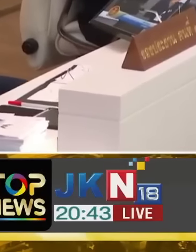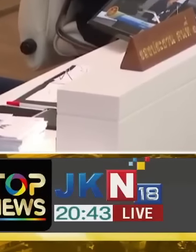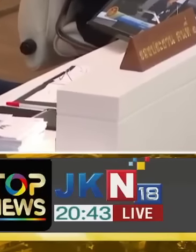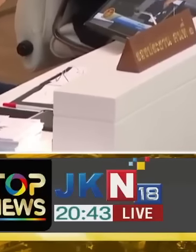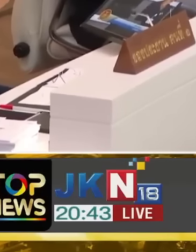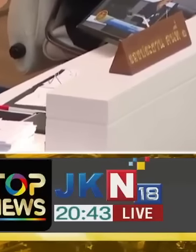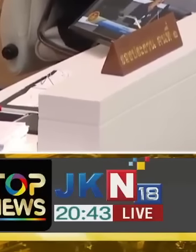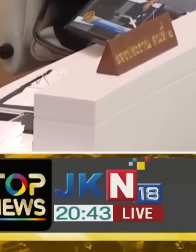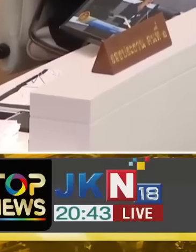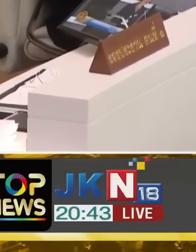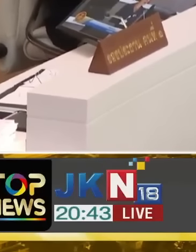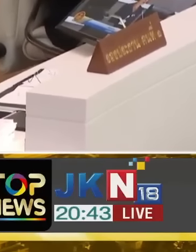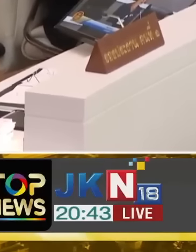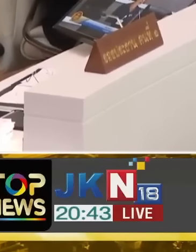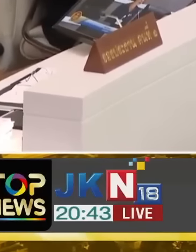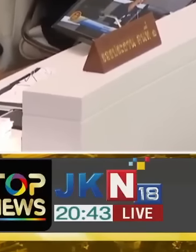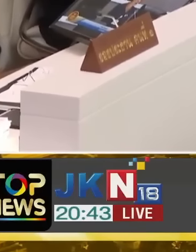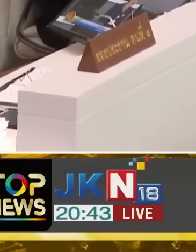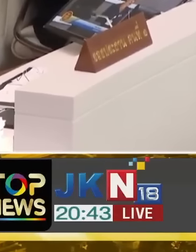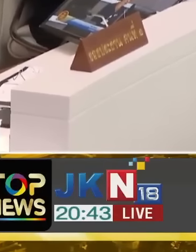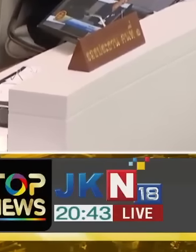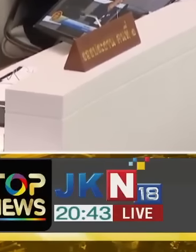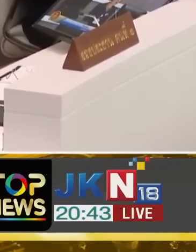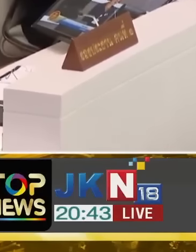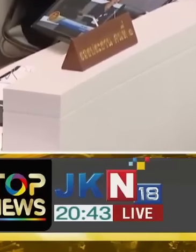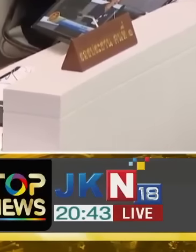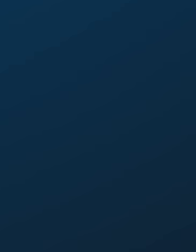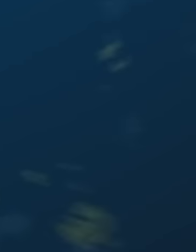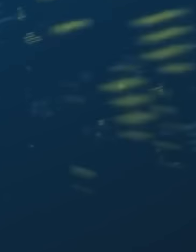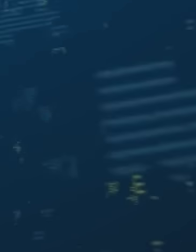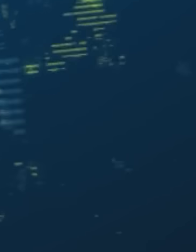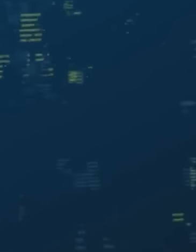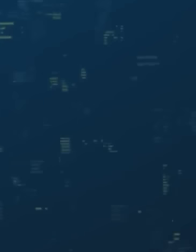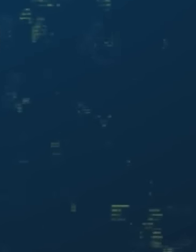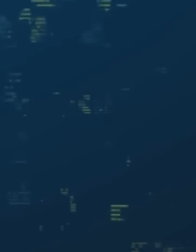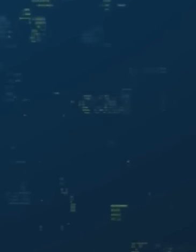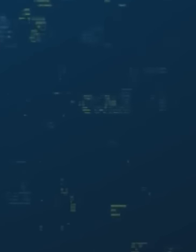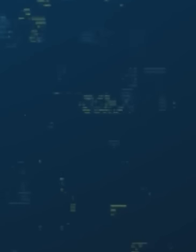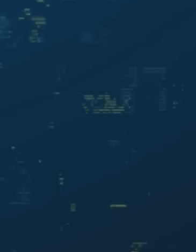ประวัติศาสตร์ครับ ก็เงินก็จะเป็น